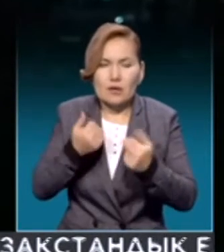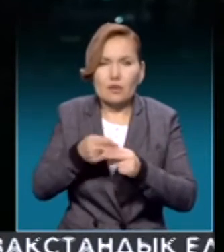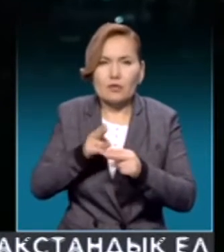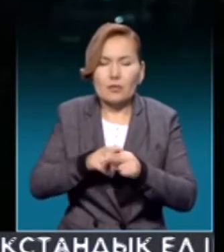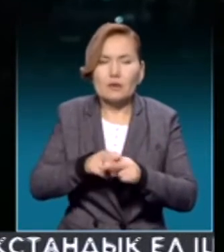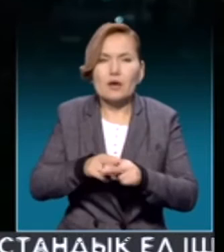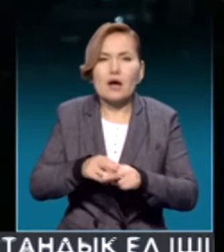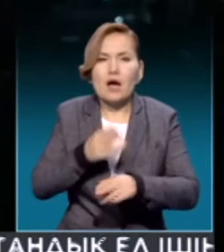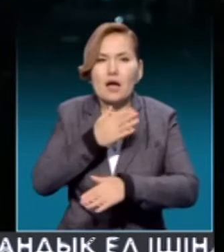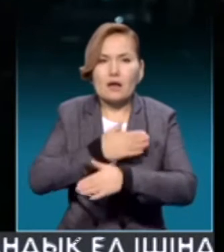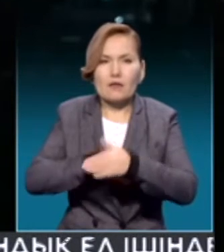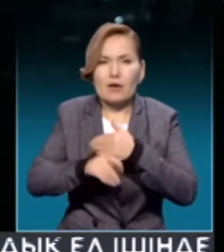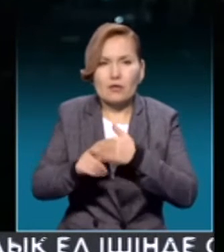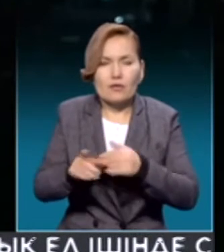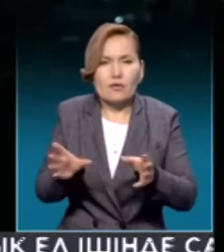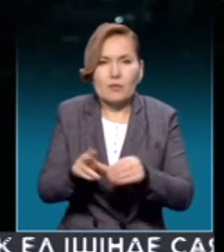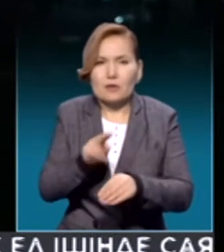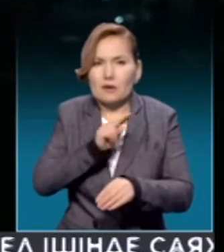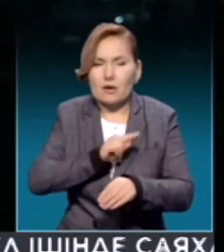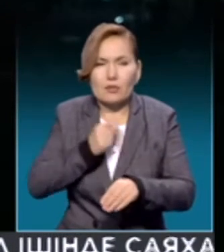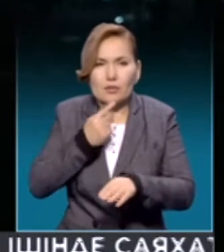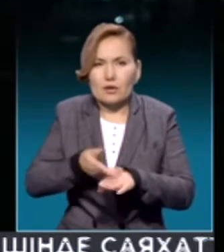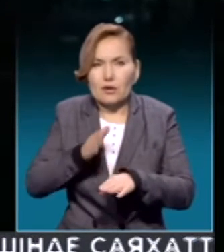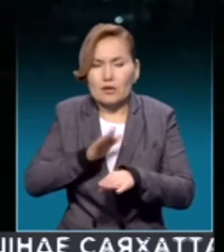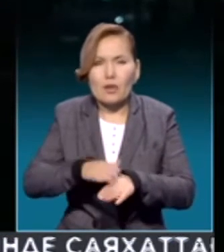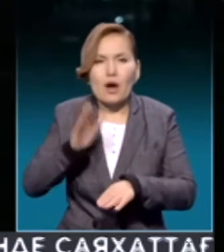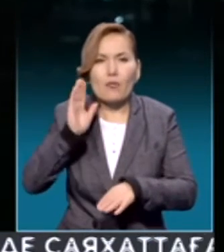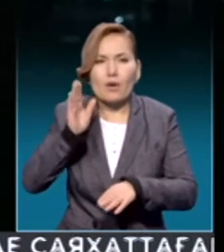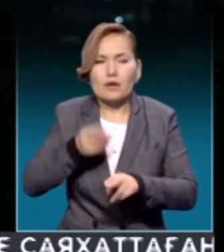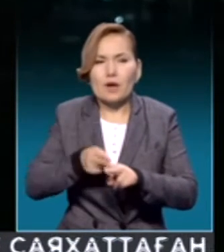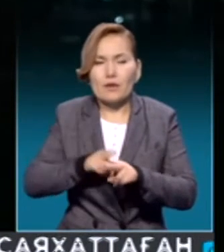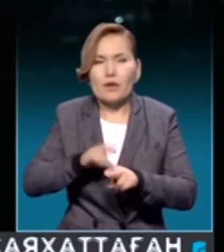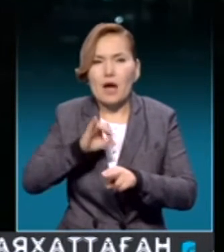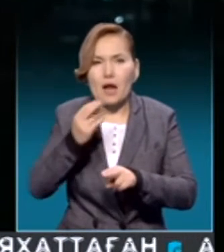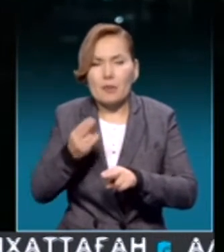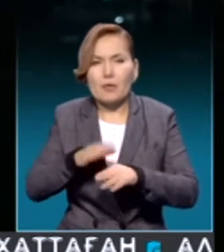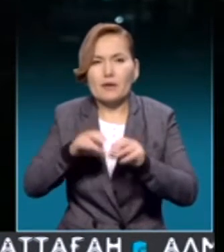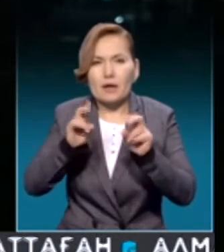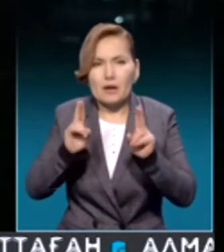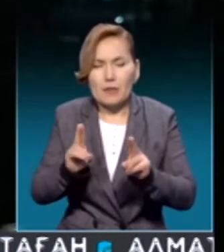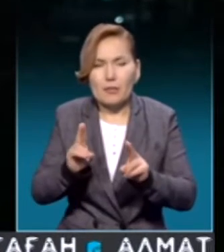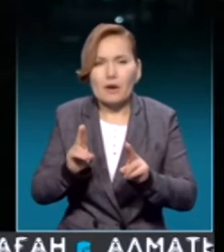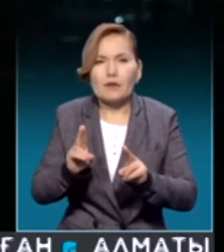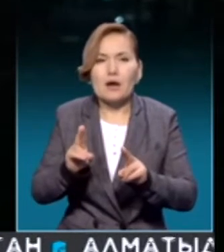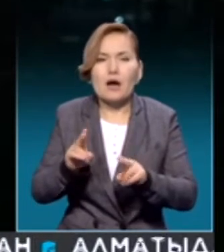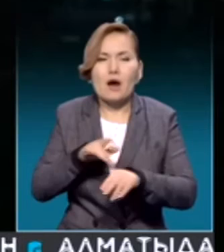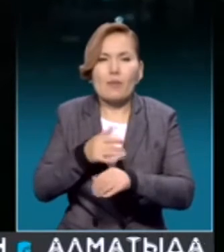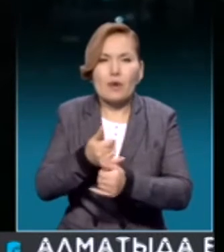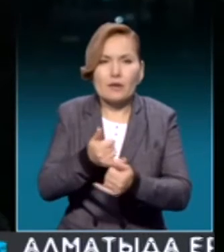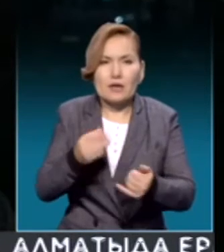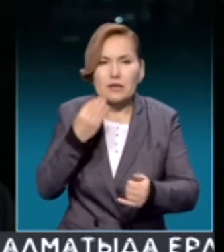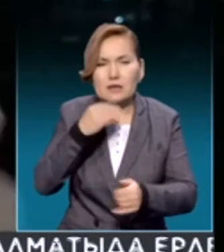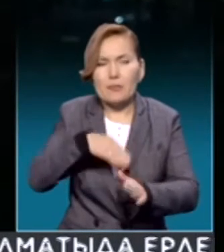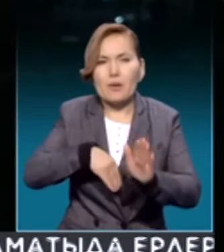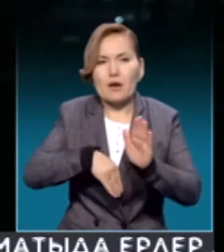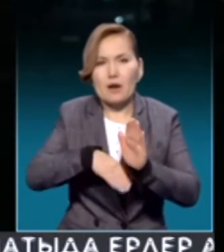жатыр. Ал енді біз жалпы келешекте осы әлеуметтік қызметкерлер мен әлеуметтік қызметтің